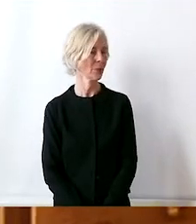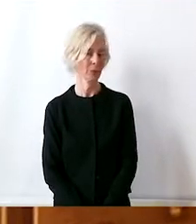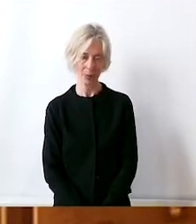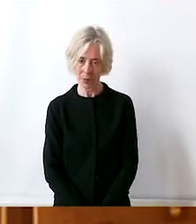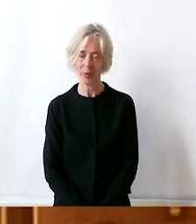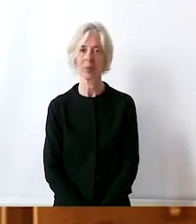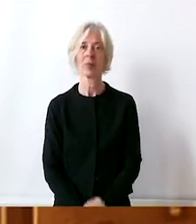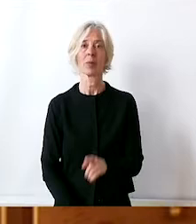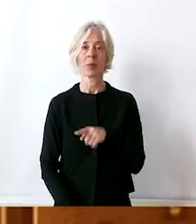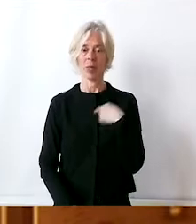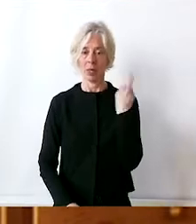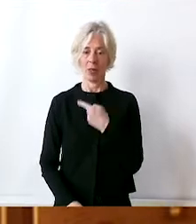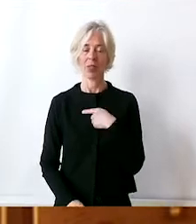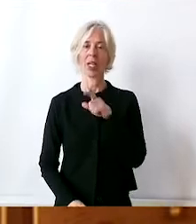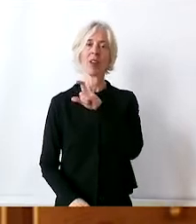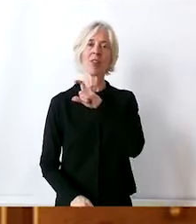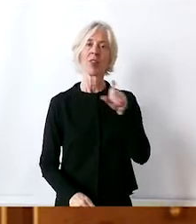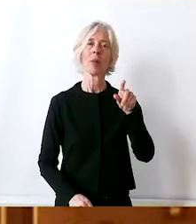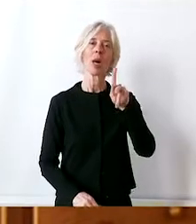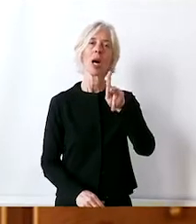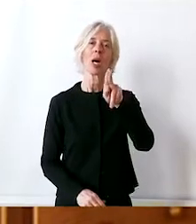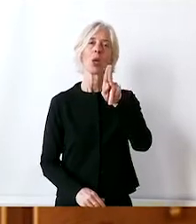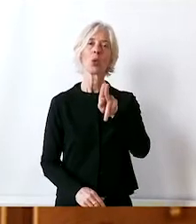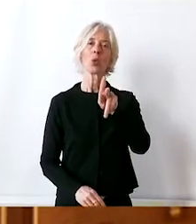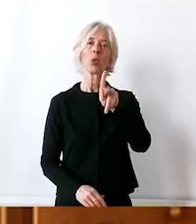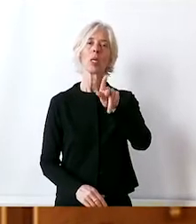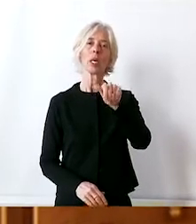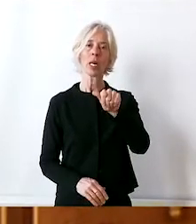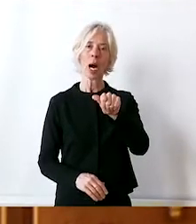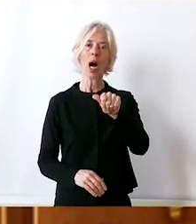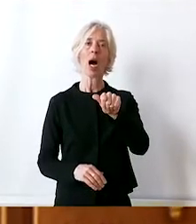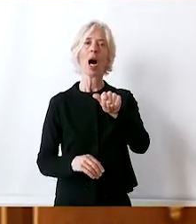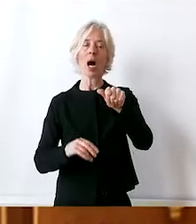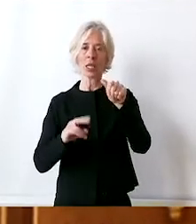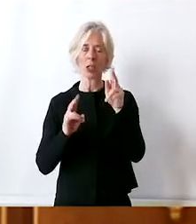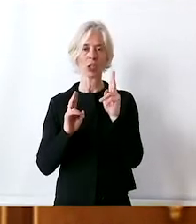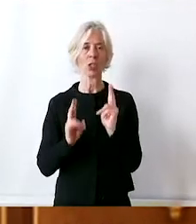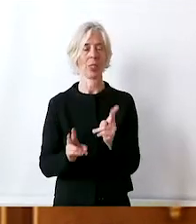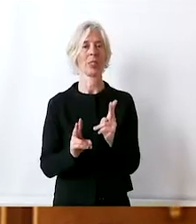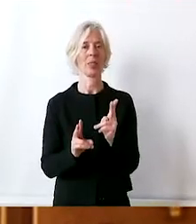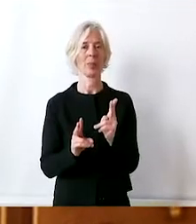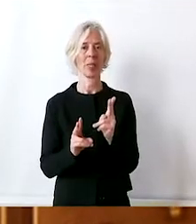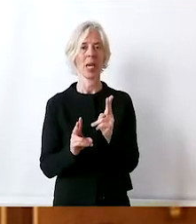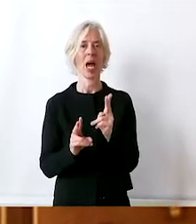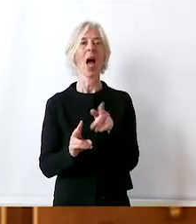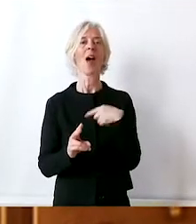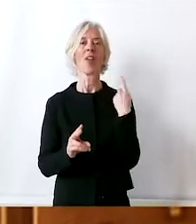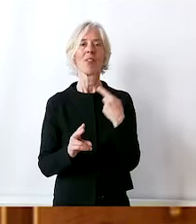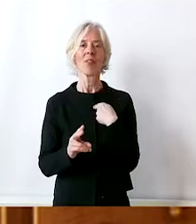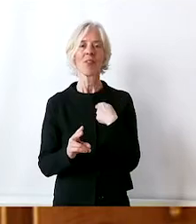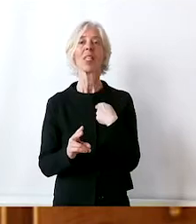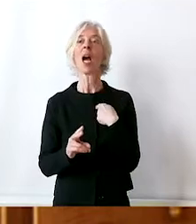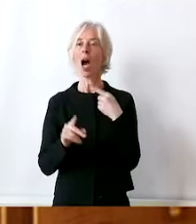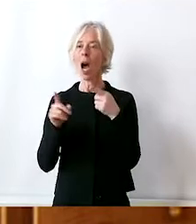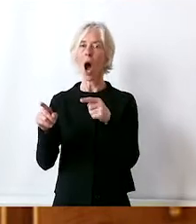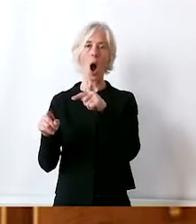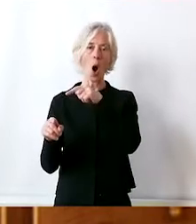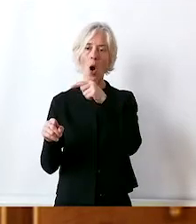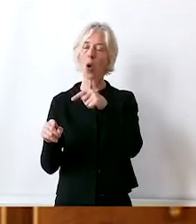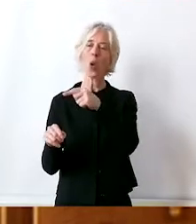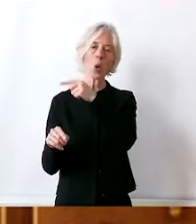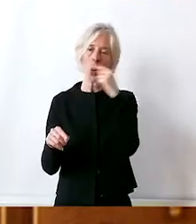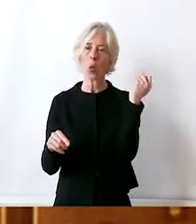Ja, wir als KUKA haben das Russland-Geschäft eingestellt, sofort. Und wir haben in Russland, machen